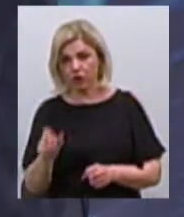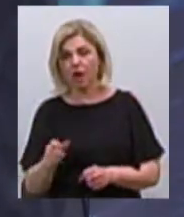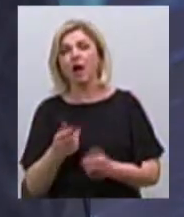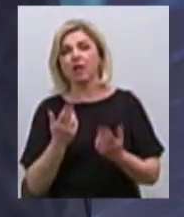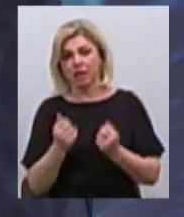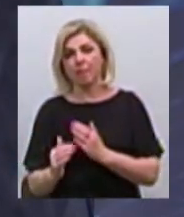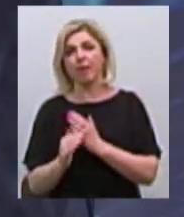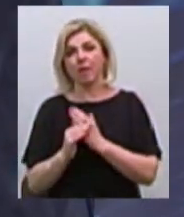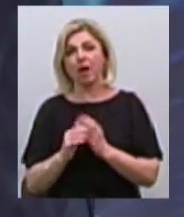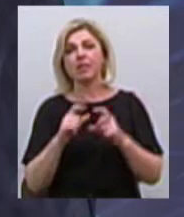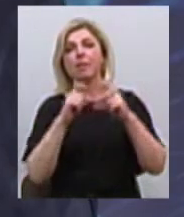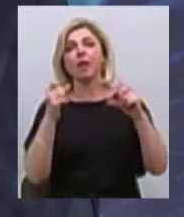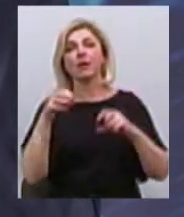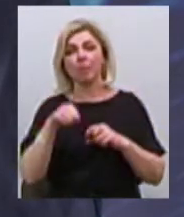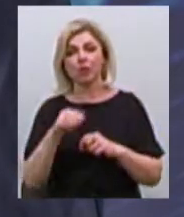этом департамент ЖКХ,